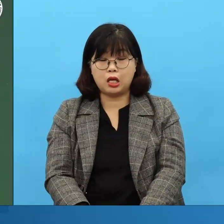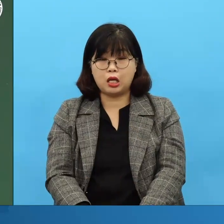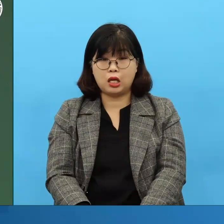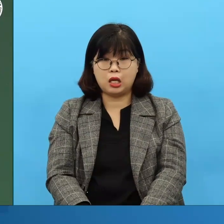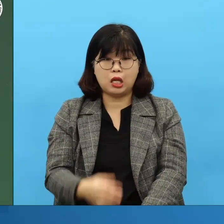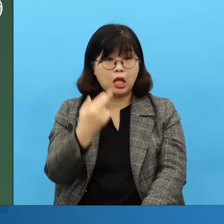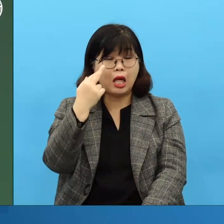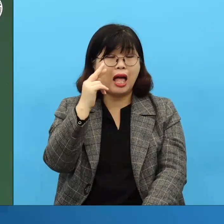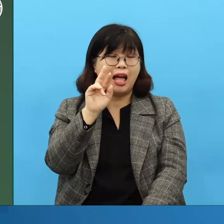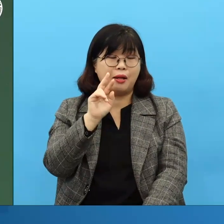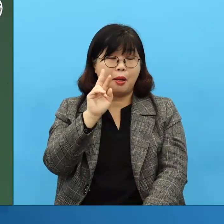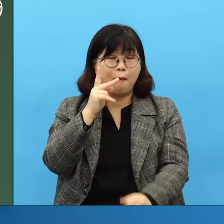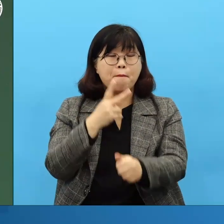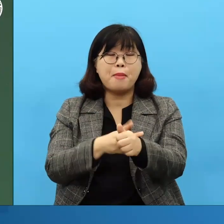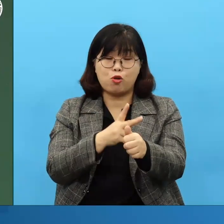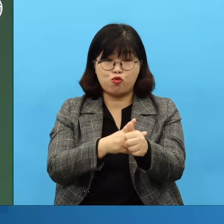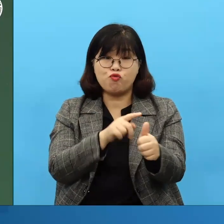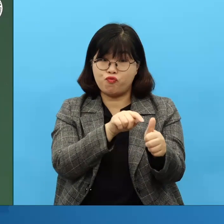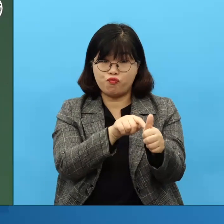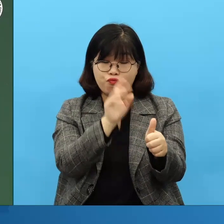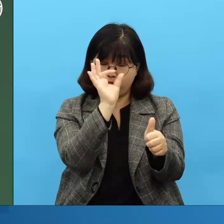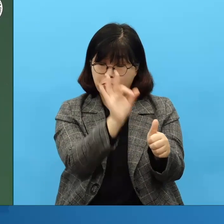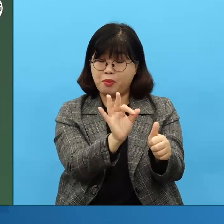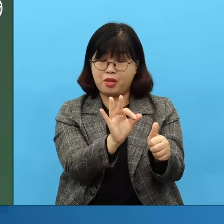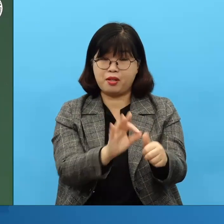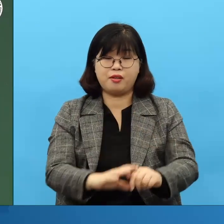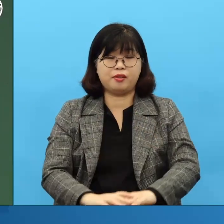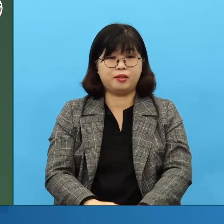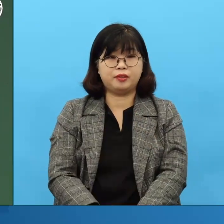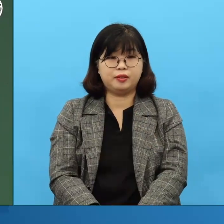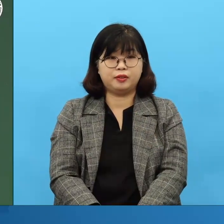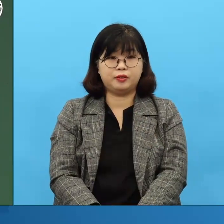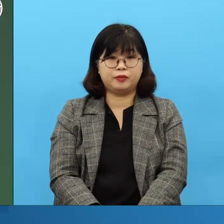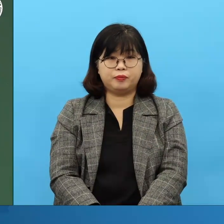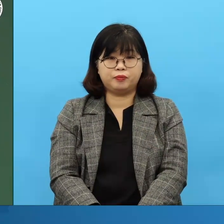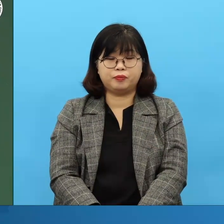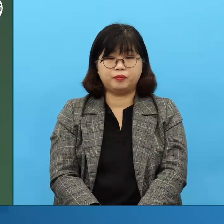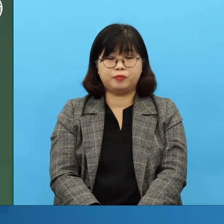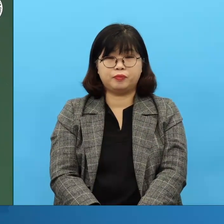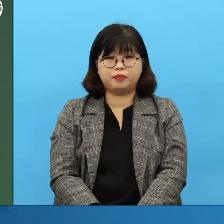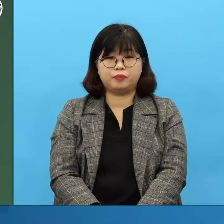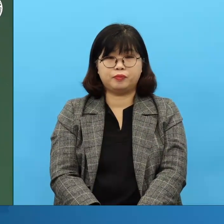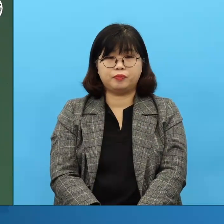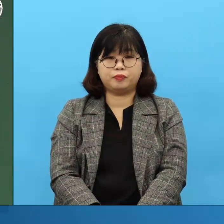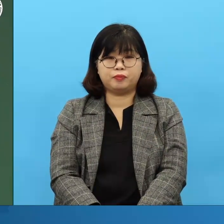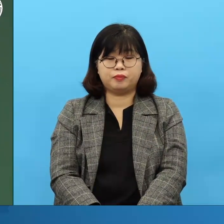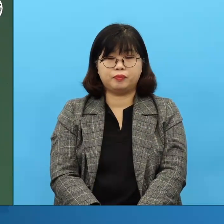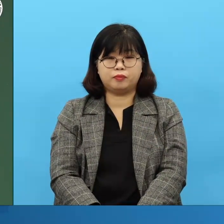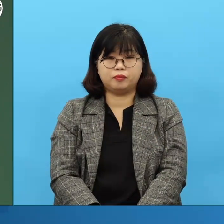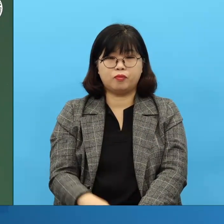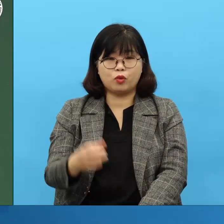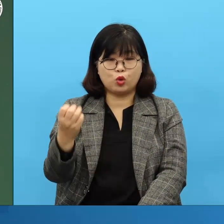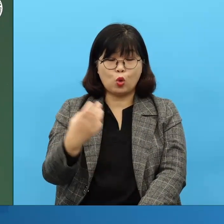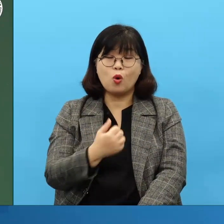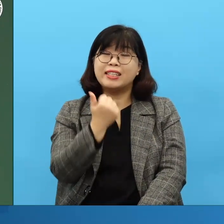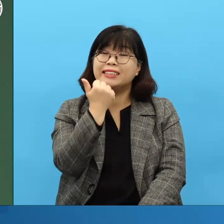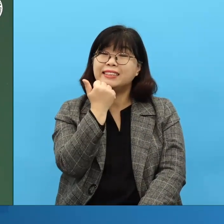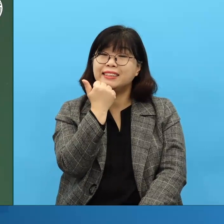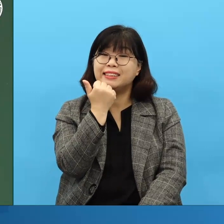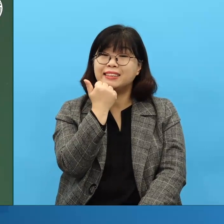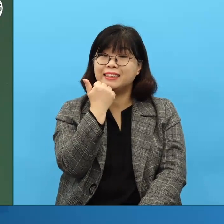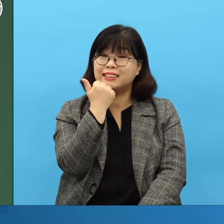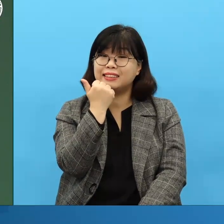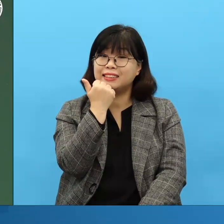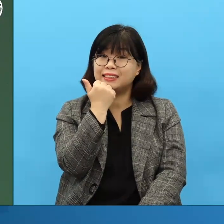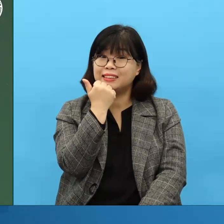man. And this is what he says. 또 이 말씀이 들어가니까 이사가 보니까요 100배의 축복을 받고 And for Isaac, when this